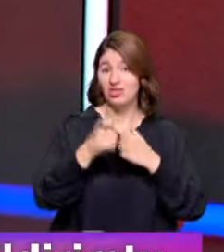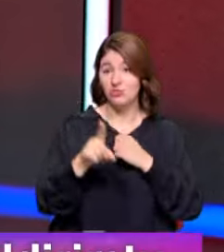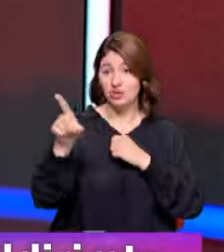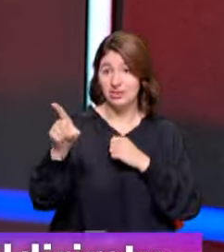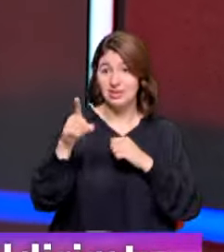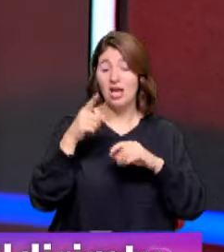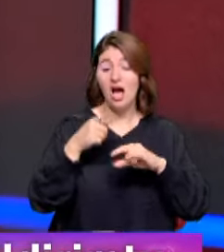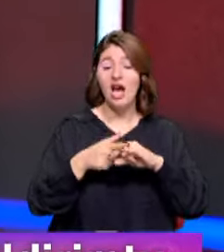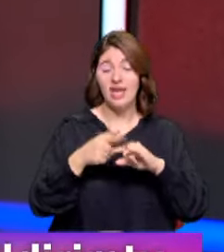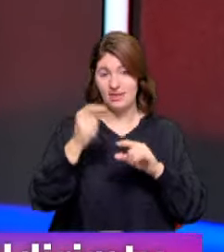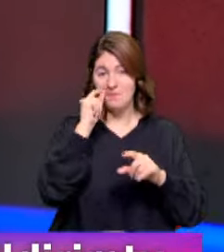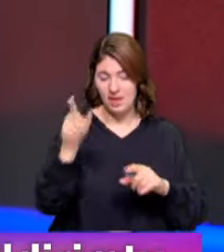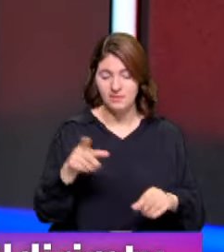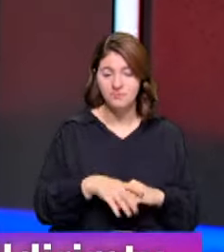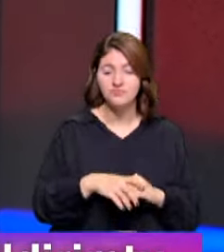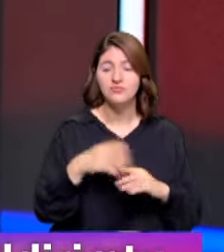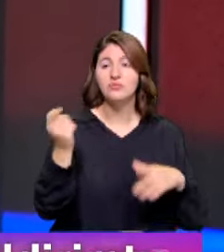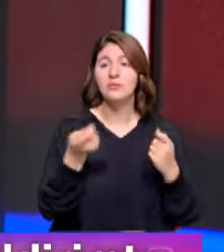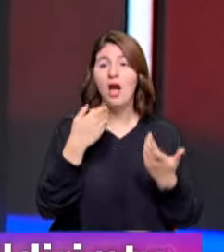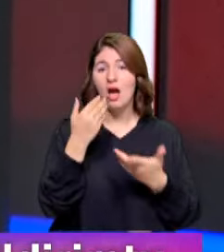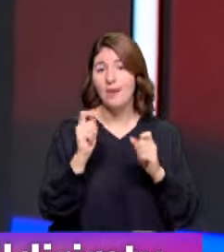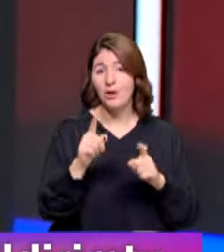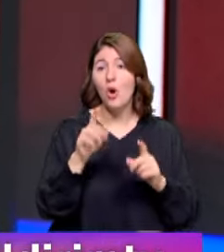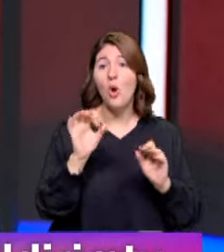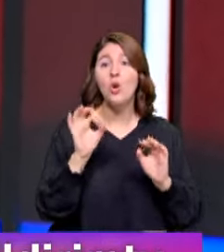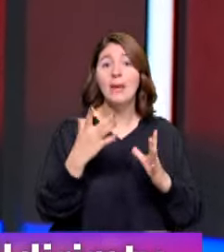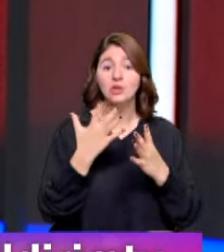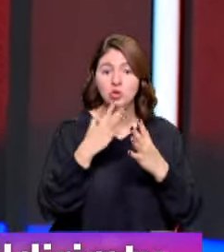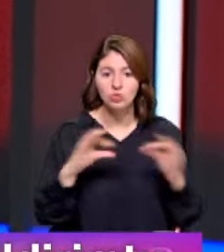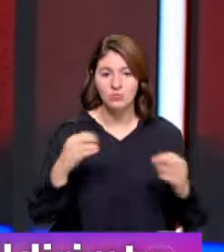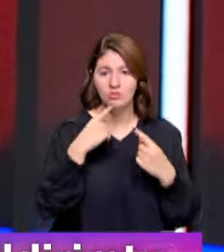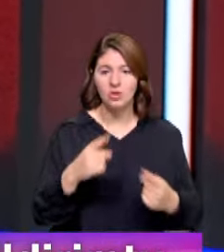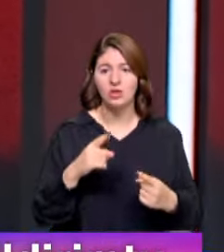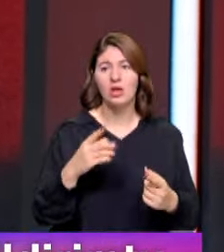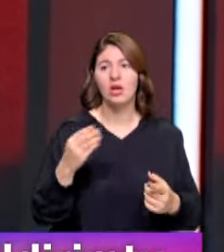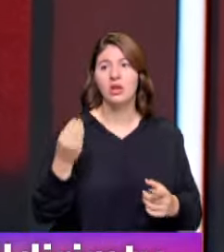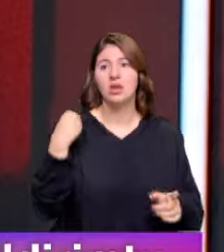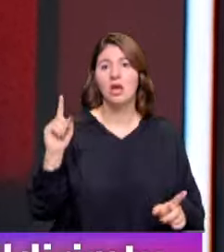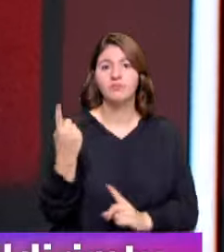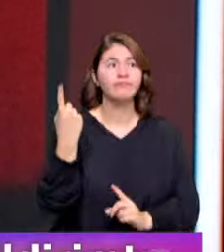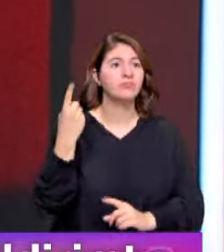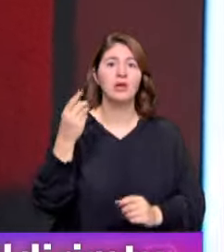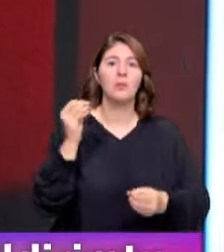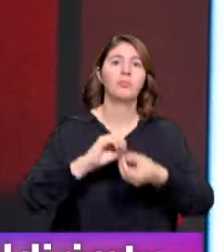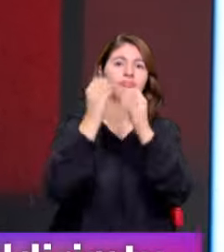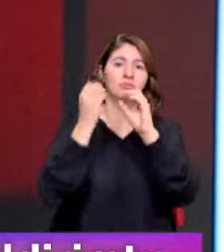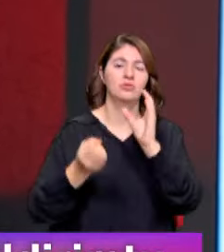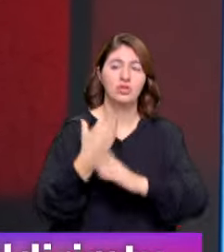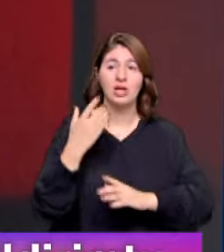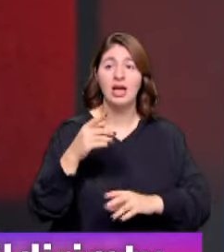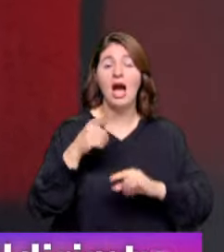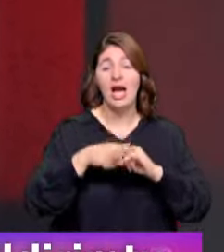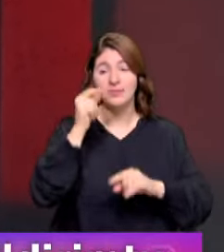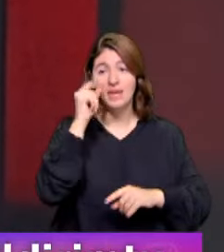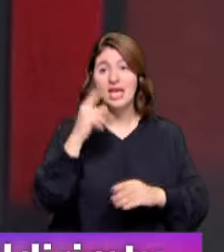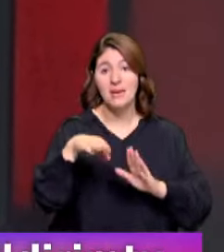Yardımcısı Hayati Yazıcı çalışmaları anlatırken öyle bir cümle kurdu ki yepyeni bir polemik meselesi bu. Yazıcı